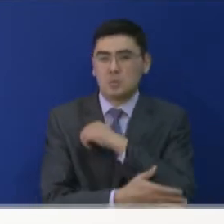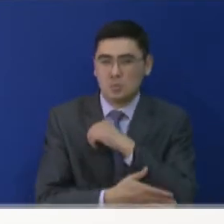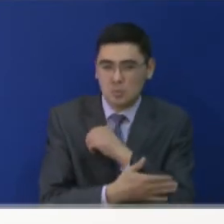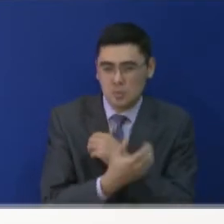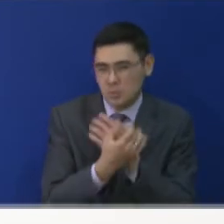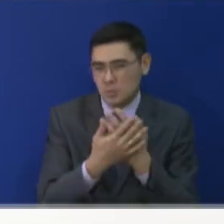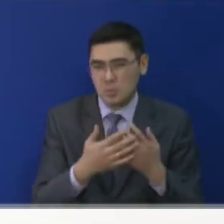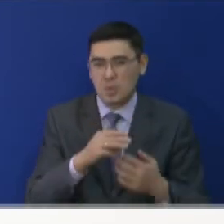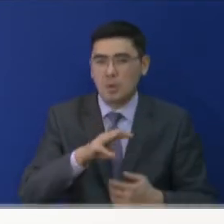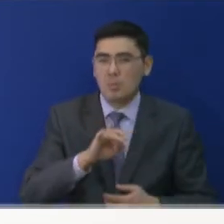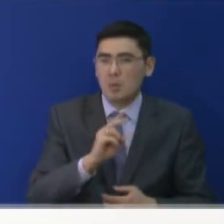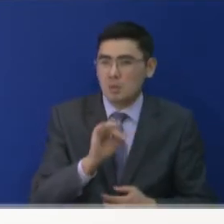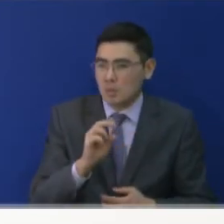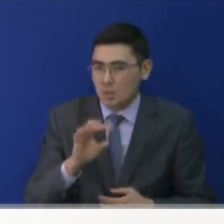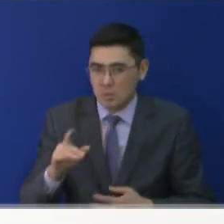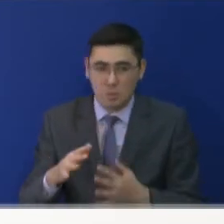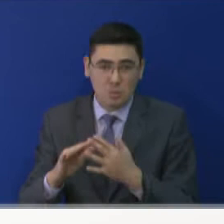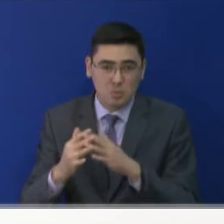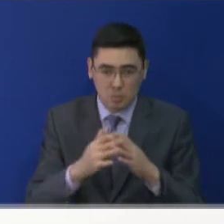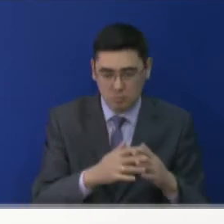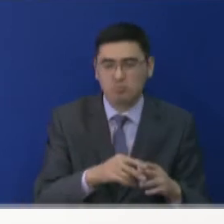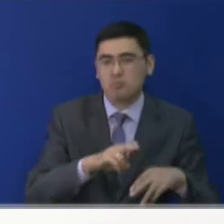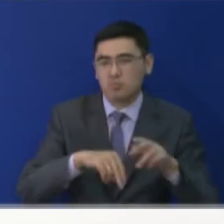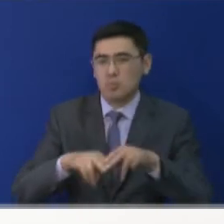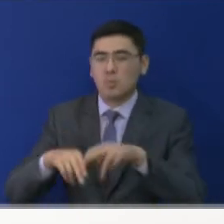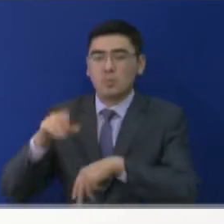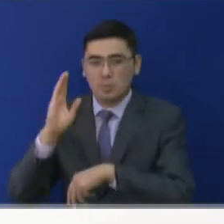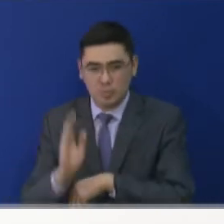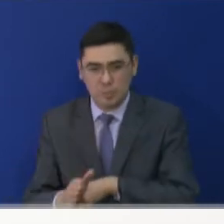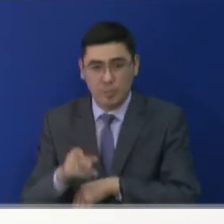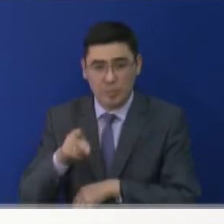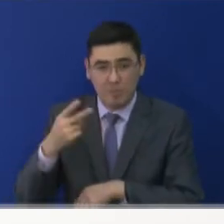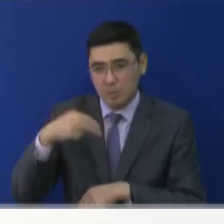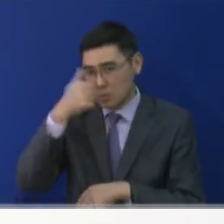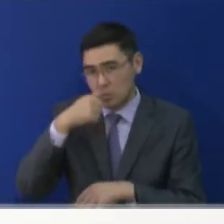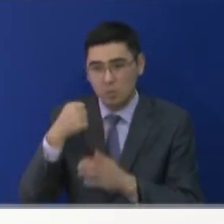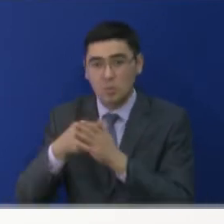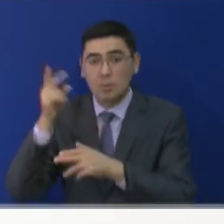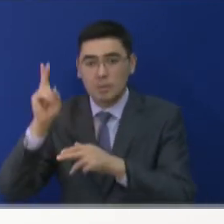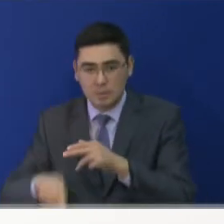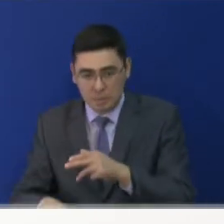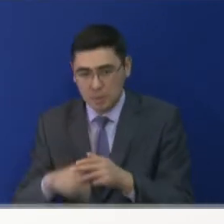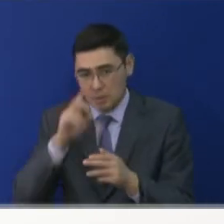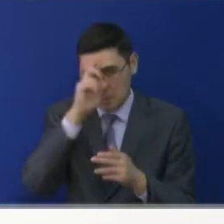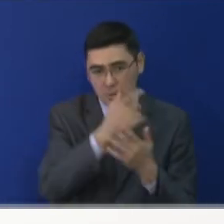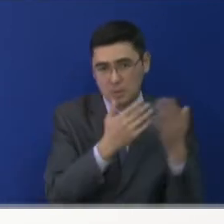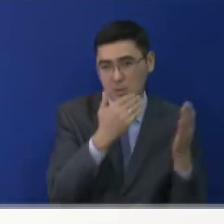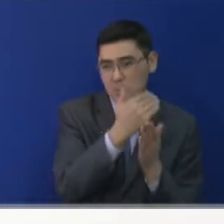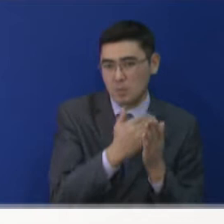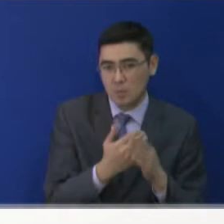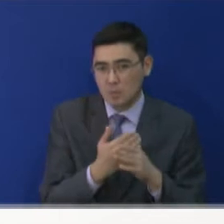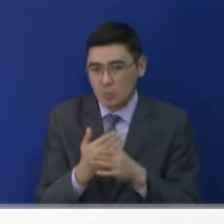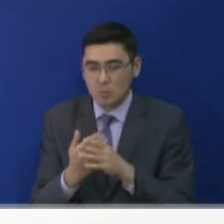өзгеде ауылдарда жүзеге асырылады. 2026 жылдың соңына дейін бағдарлама шеңберінде мемлекетті қолдау шараларымен